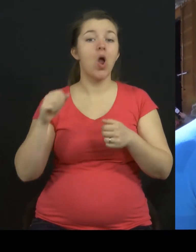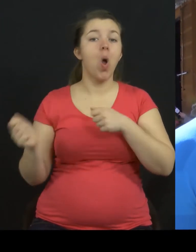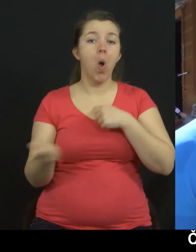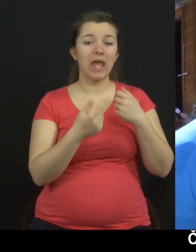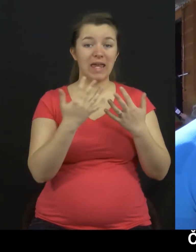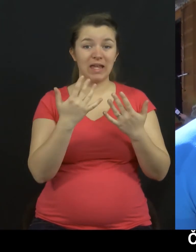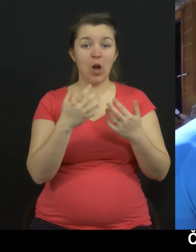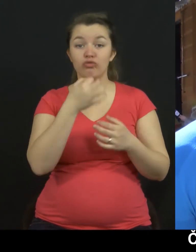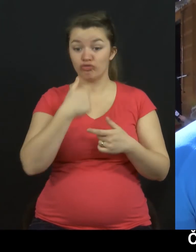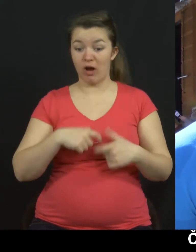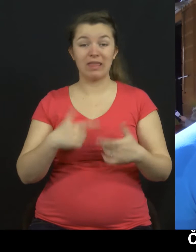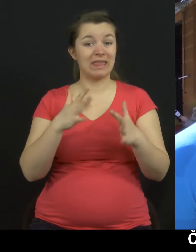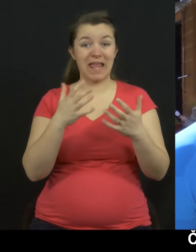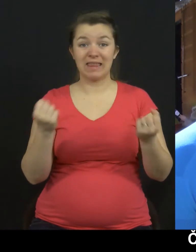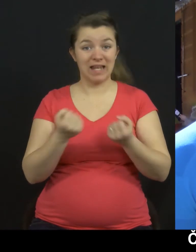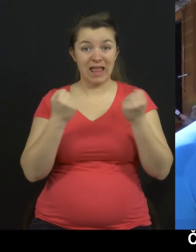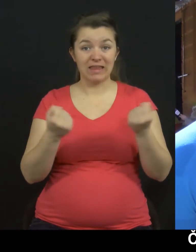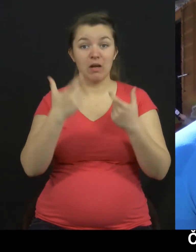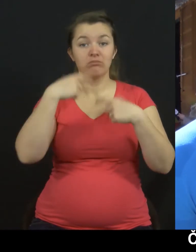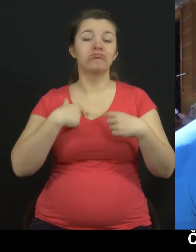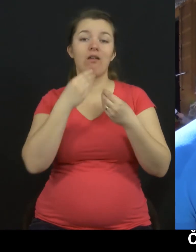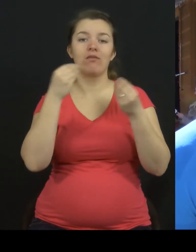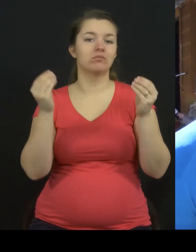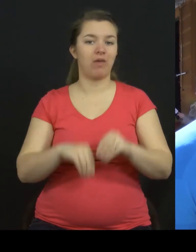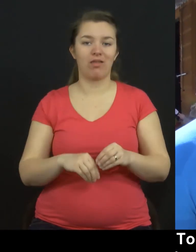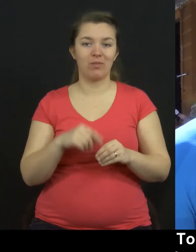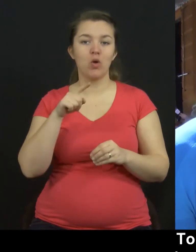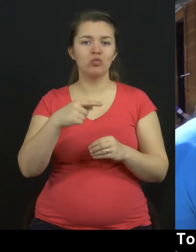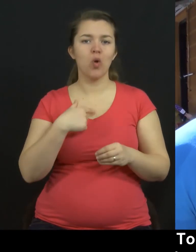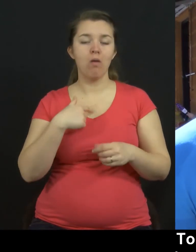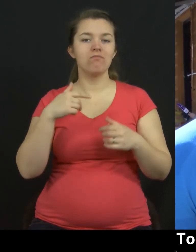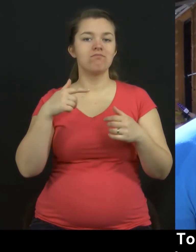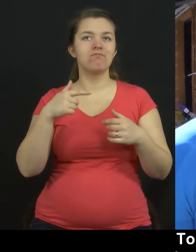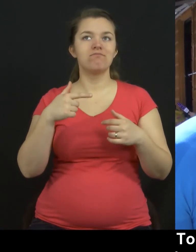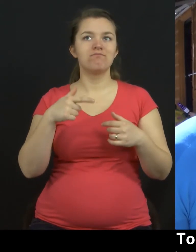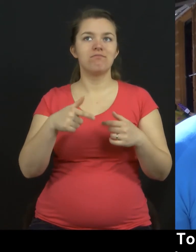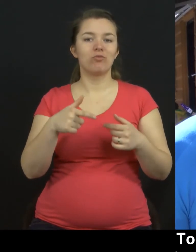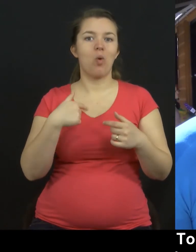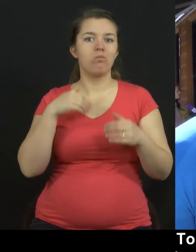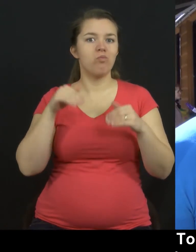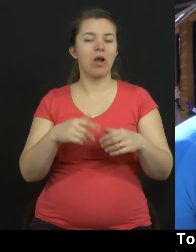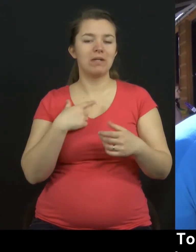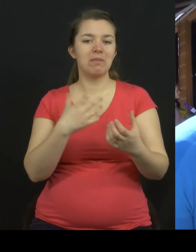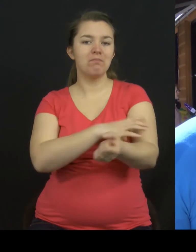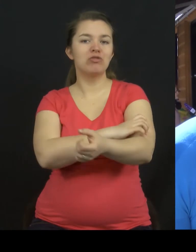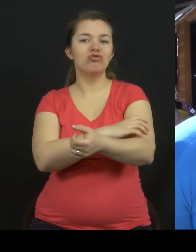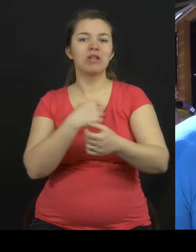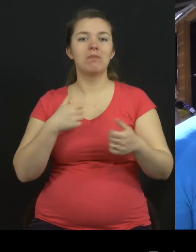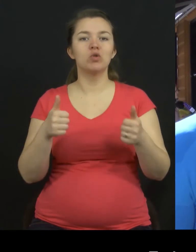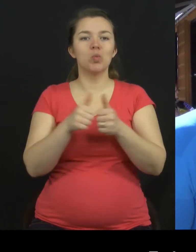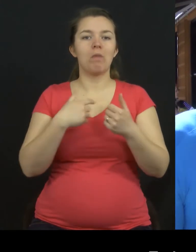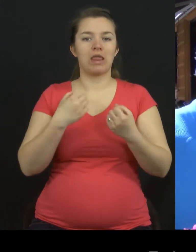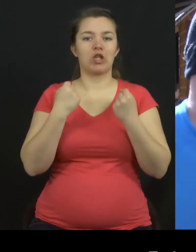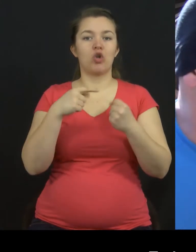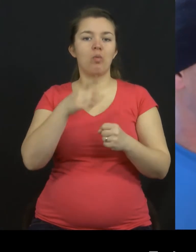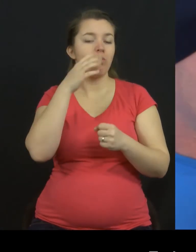igral, da če ne treniram, v bistvu razpadam. Ne? In to me skrb drži, kompenziram žmišicam. Ne?